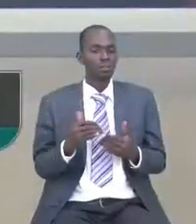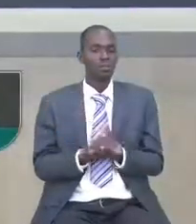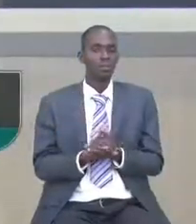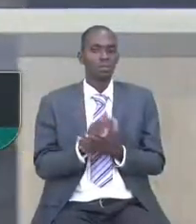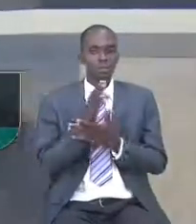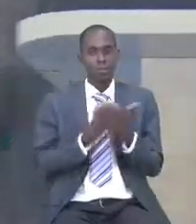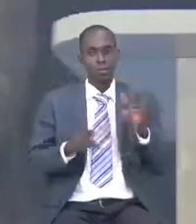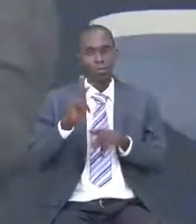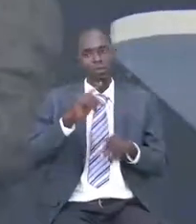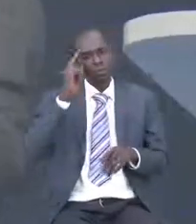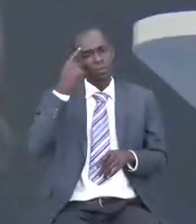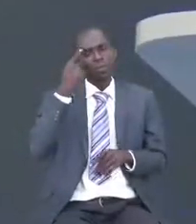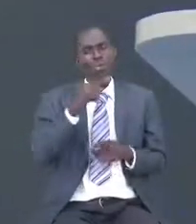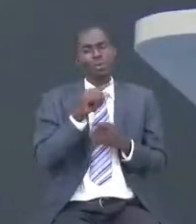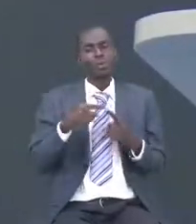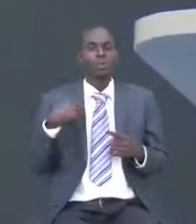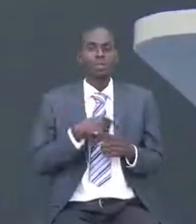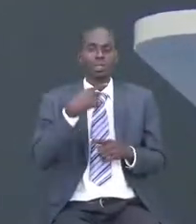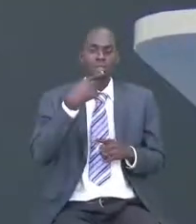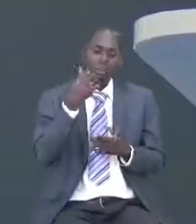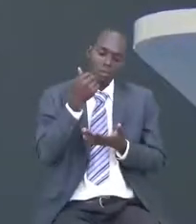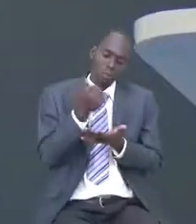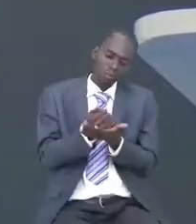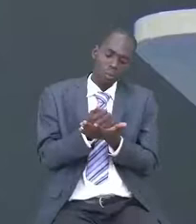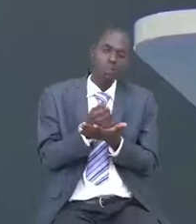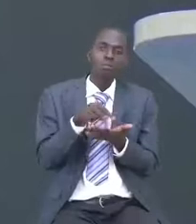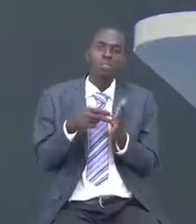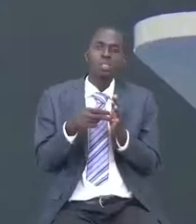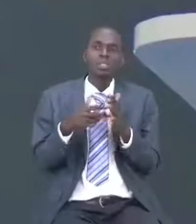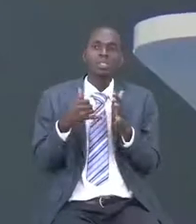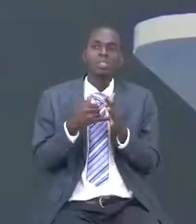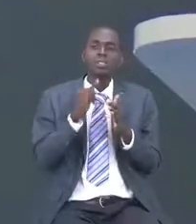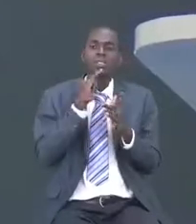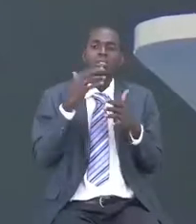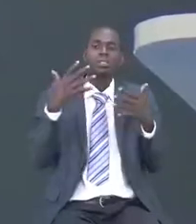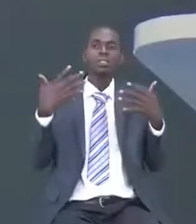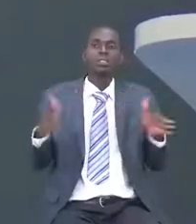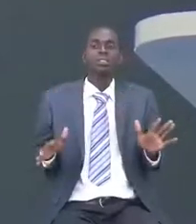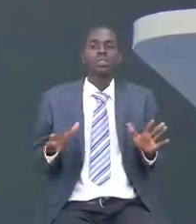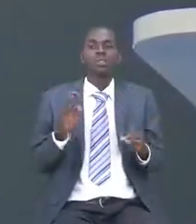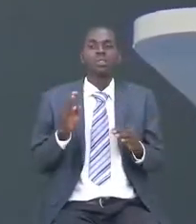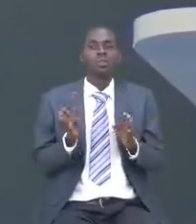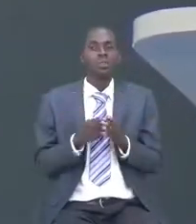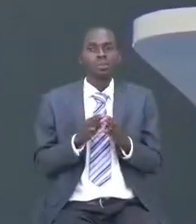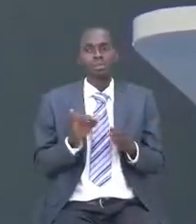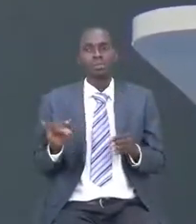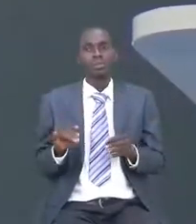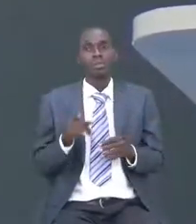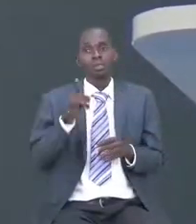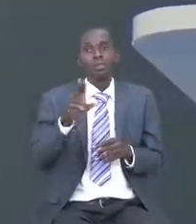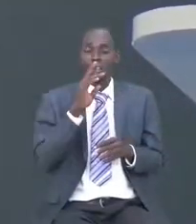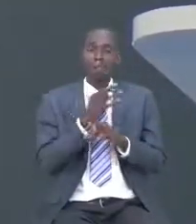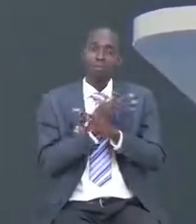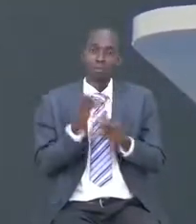pensent, quand nous disons Amen, que c'est la fin de la réunion ou de la séance. Vous êtes libre de